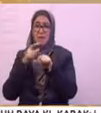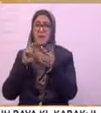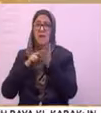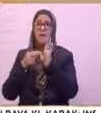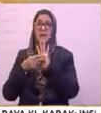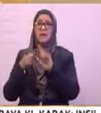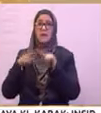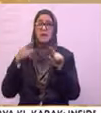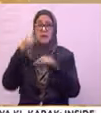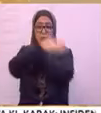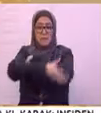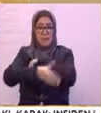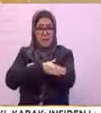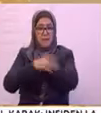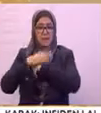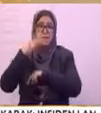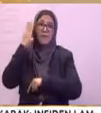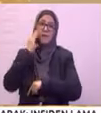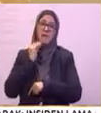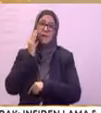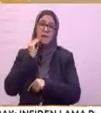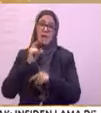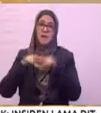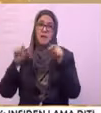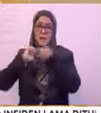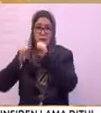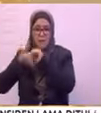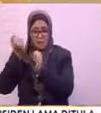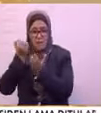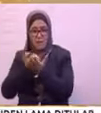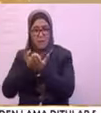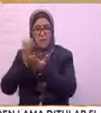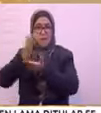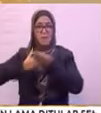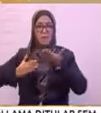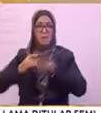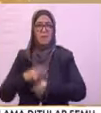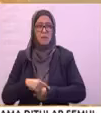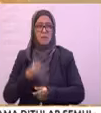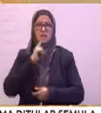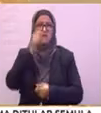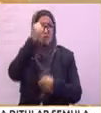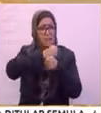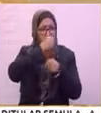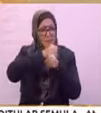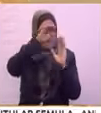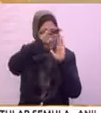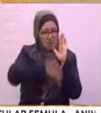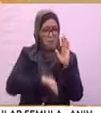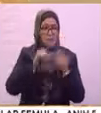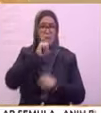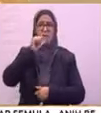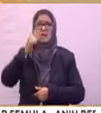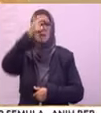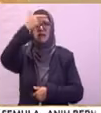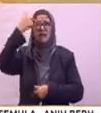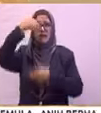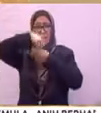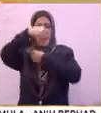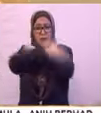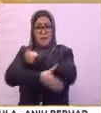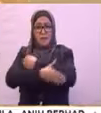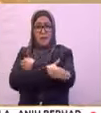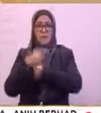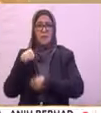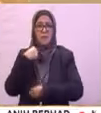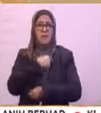pekerjaan tak ada kurang. Bukan sebab tak ada dalam negara kita ni, tak ada tempat tu pasal